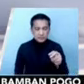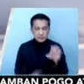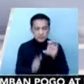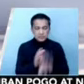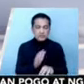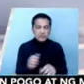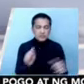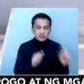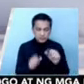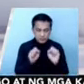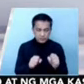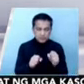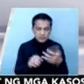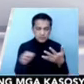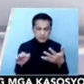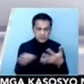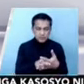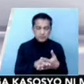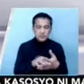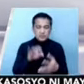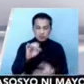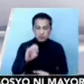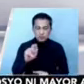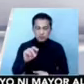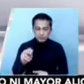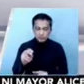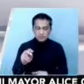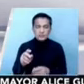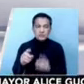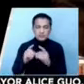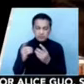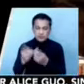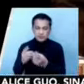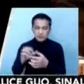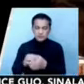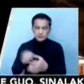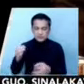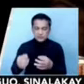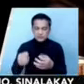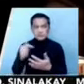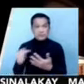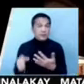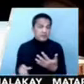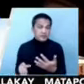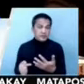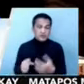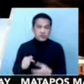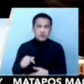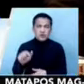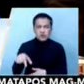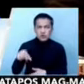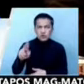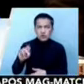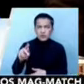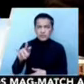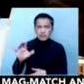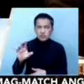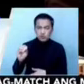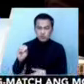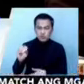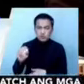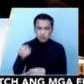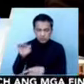maaaring i-file ng Ombudsman, Department of Justice at iba pa. Ang co-warranto petition ay paraan para ma-question